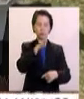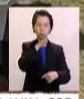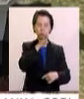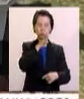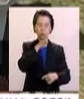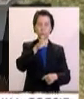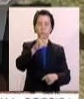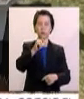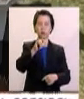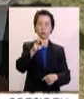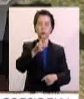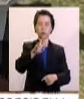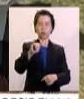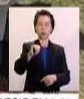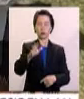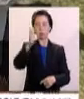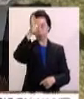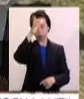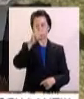dan ayah tirinya.